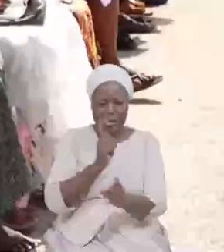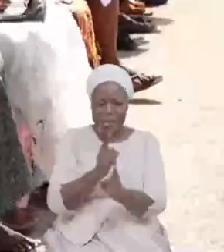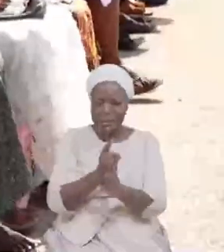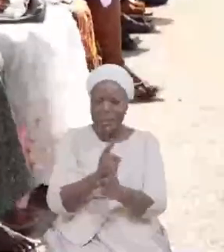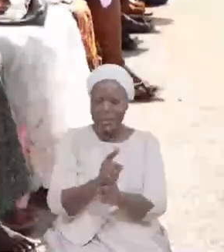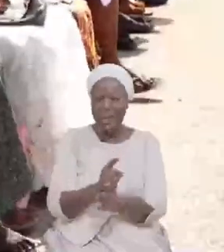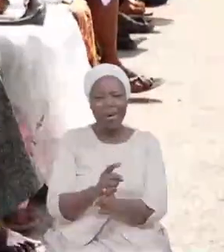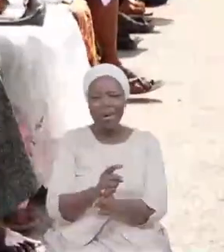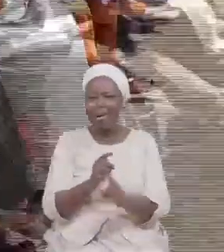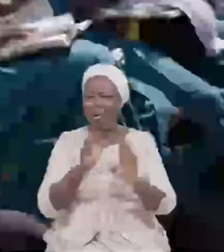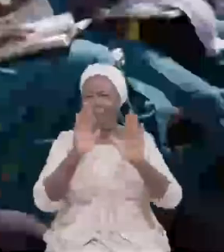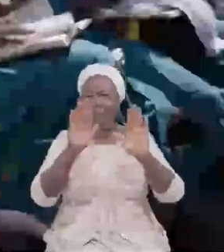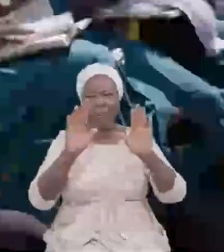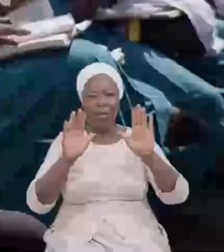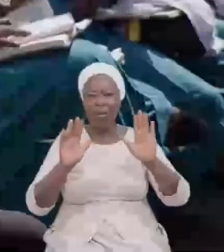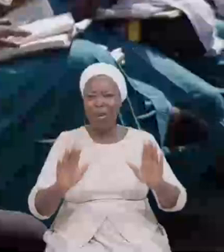La femme,